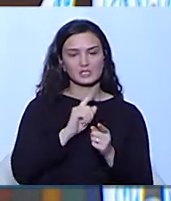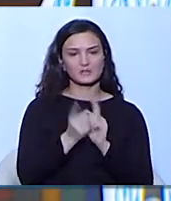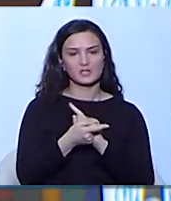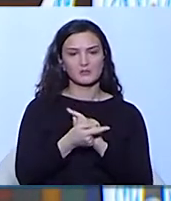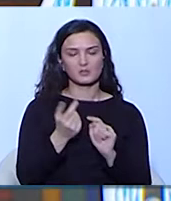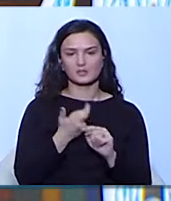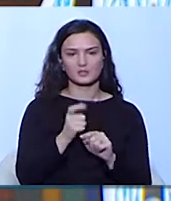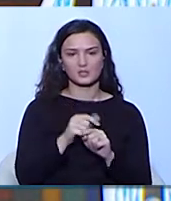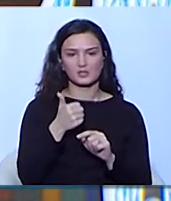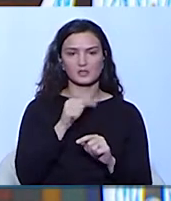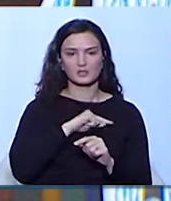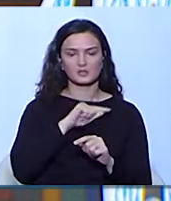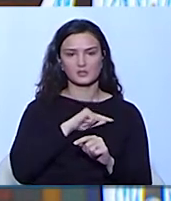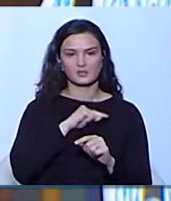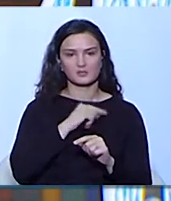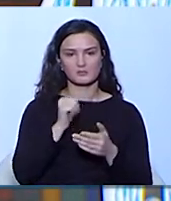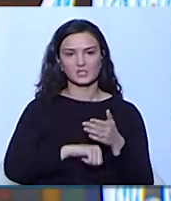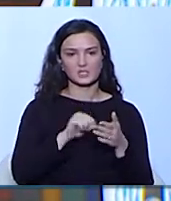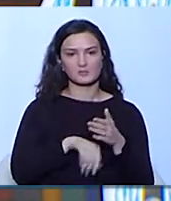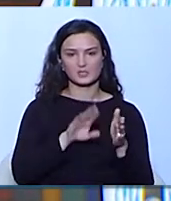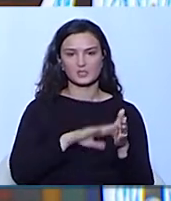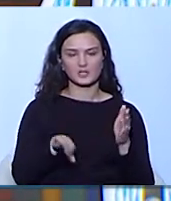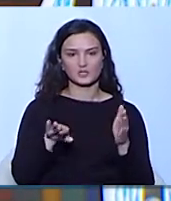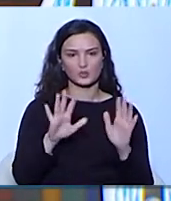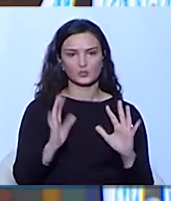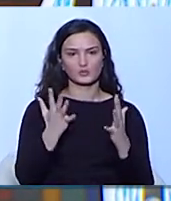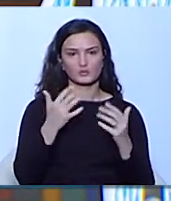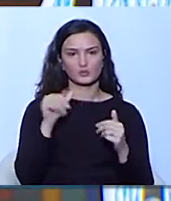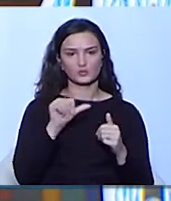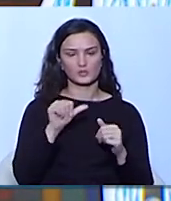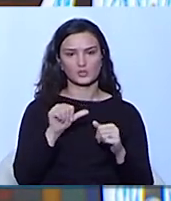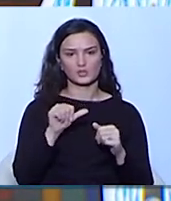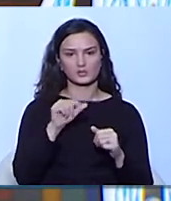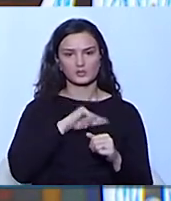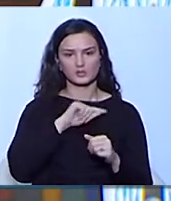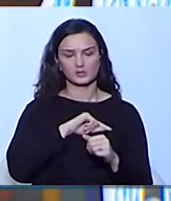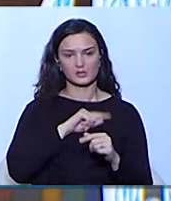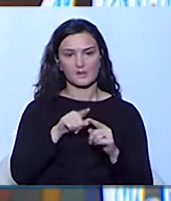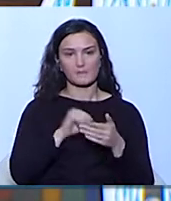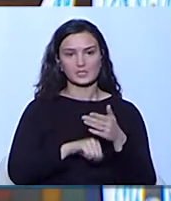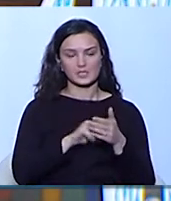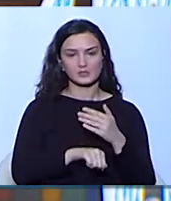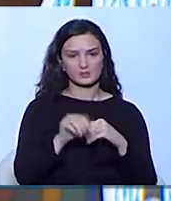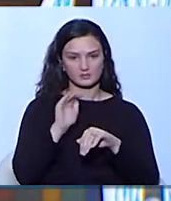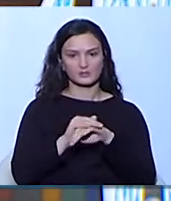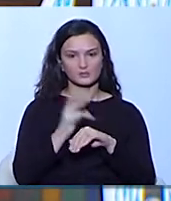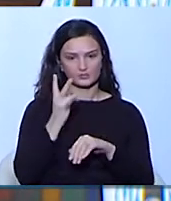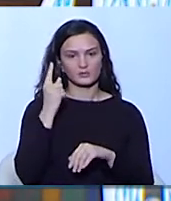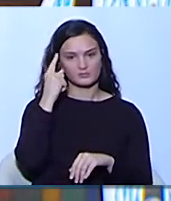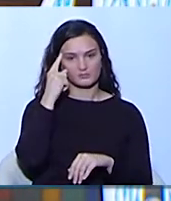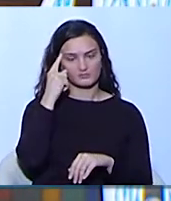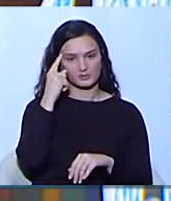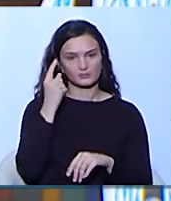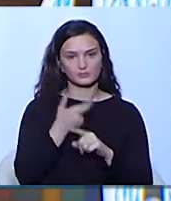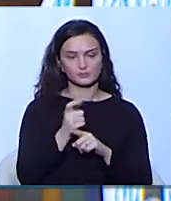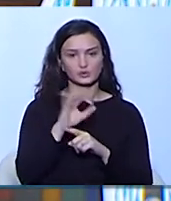ვთქვათ არის კარხასიათზე, ფაქტიურად მიზეზის გარეშე, უცებ ცუდხასიათზეა. ამ მიზეზის დაფიქსირებაზე დაფიქრება ღირს,